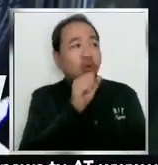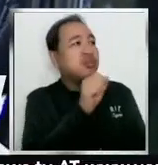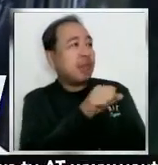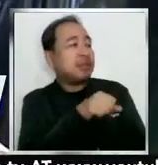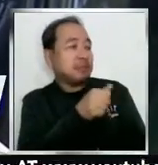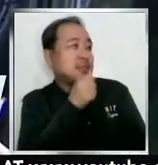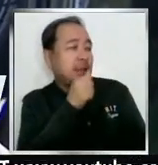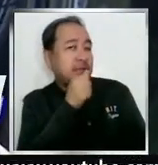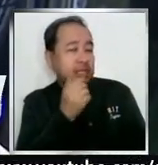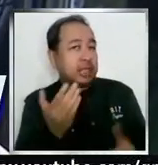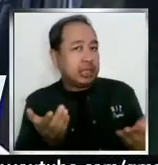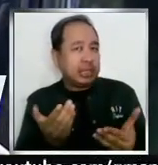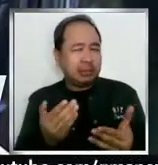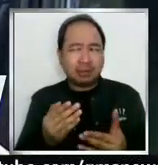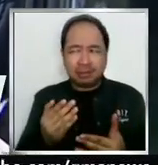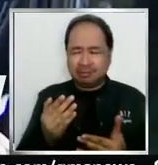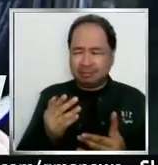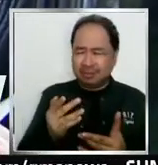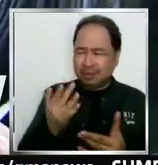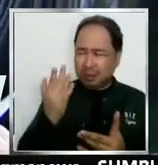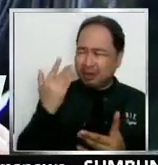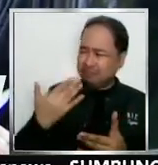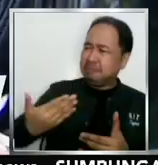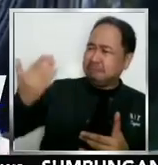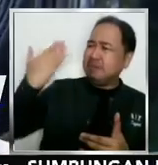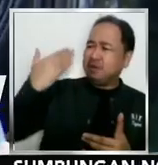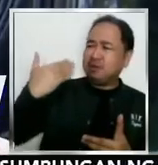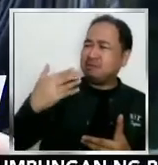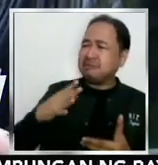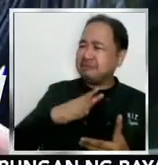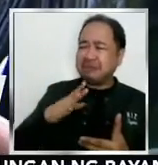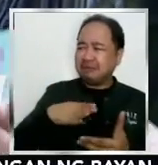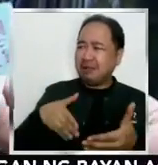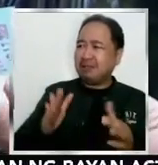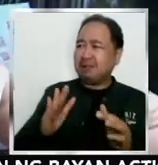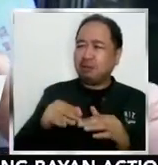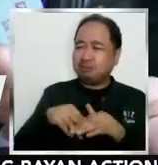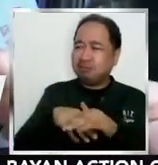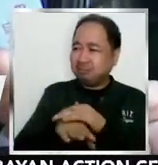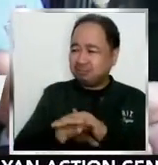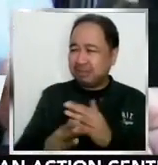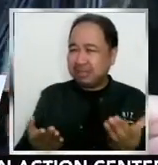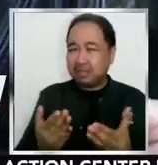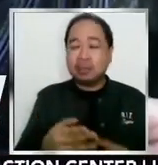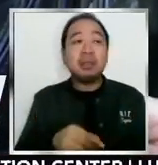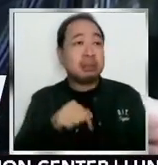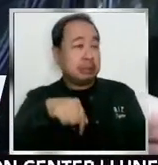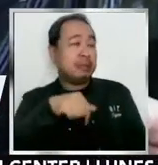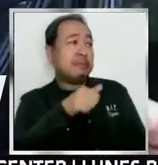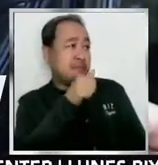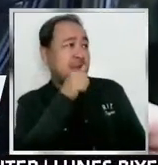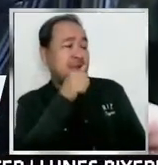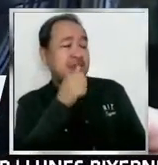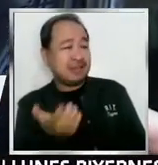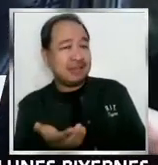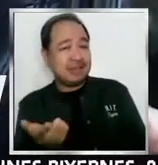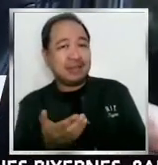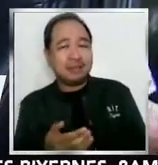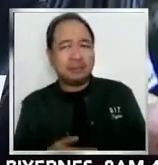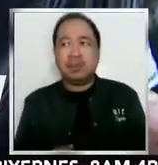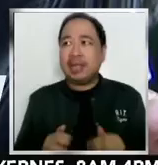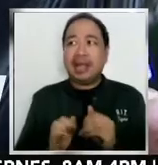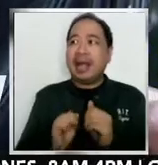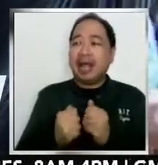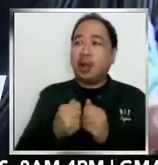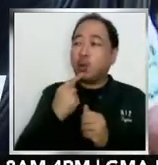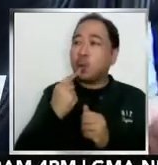Parang hindi naman ho, kasi dati-rati naman po, dinadaanan po naman po Private na daw po ito. Paano yung mga nakatira